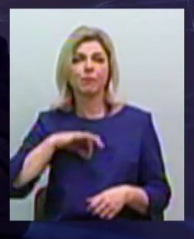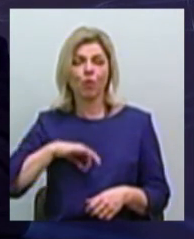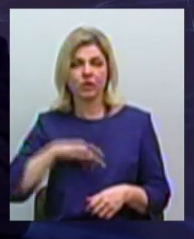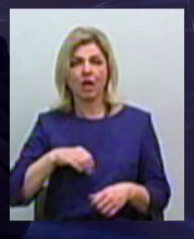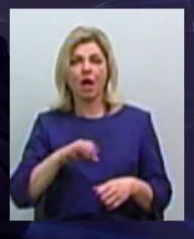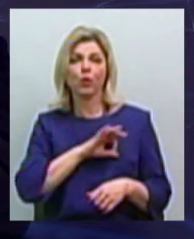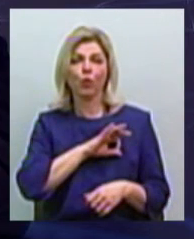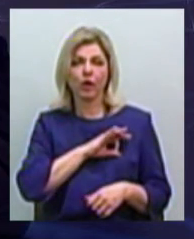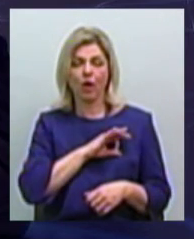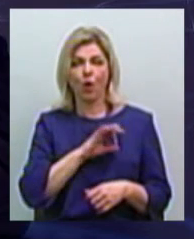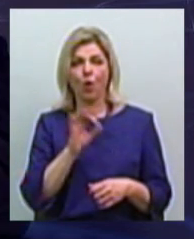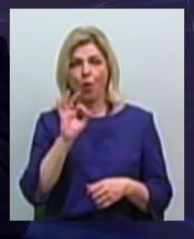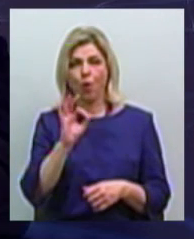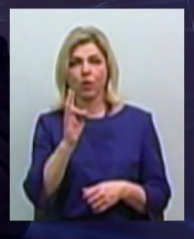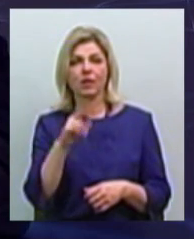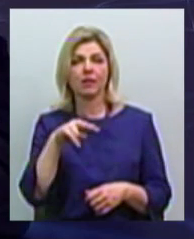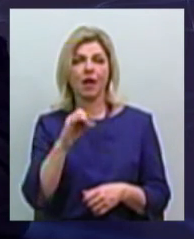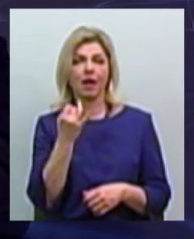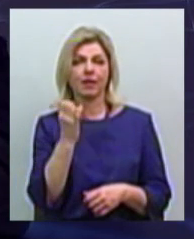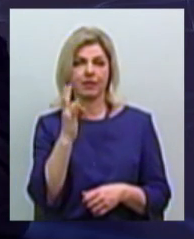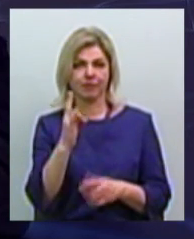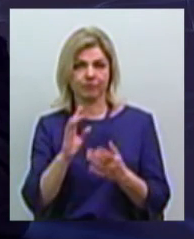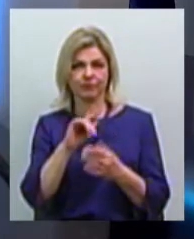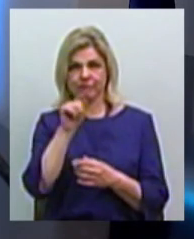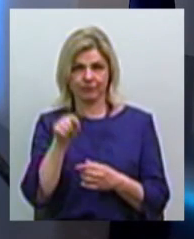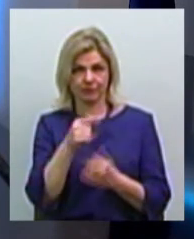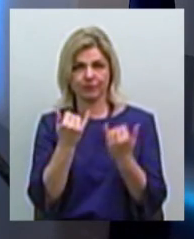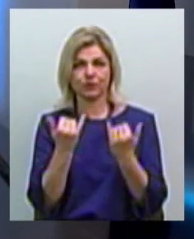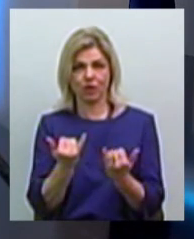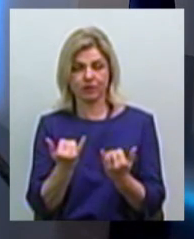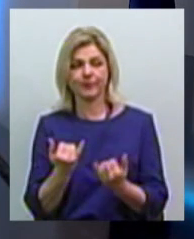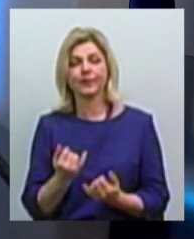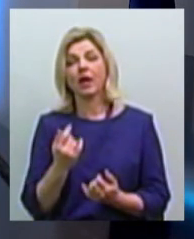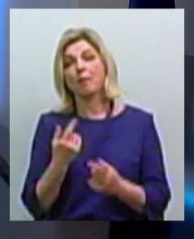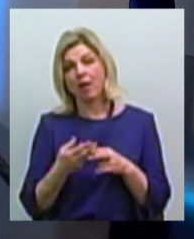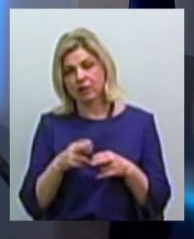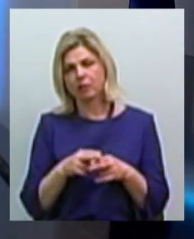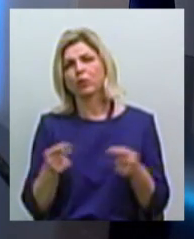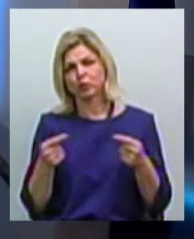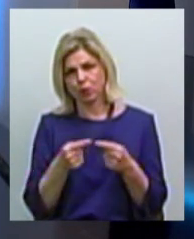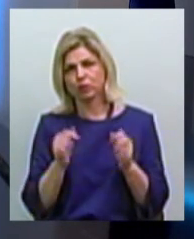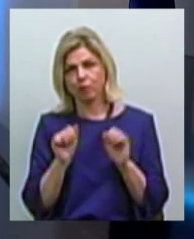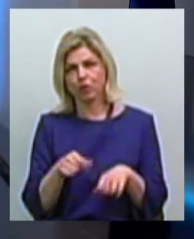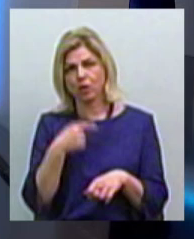онлайн, також з чим ми можемо забезпечити наших клієнтів. Тому однозначно ми говоримо про те, що